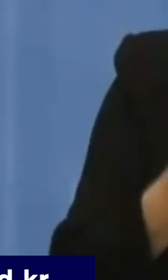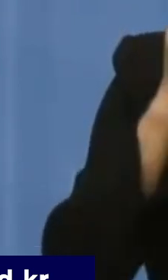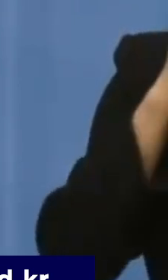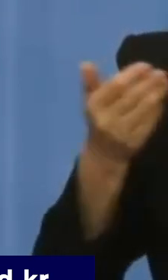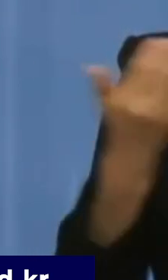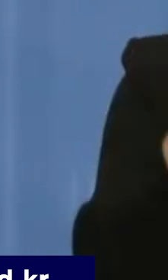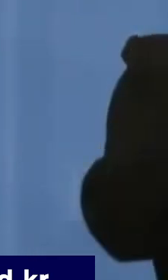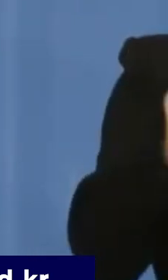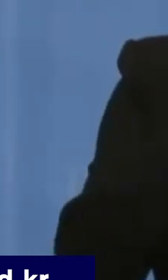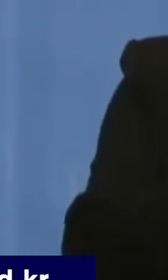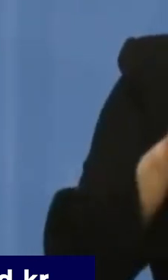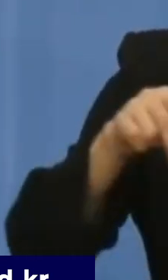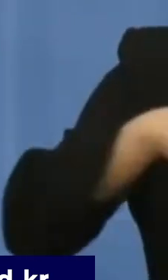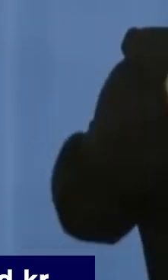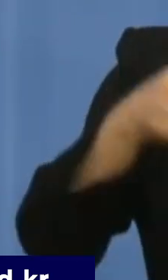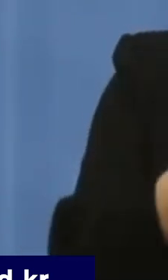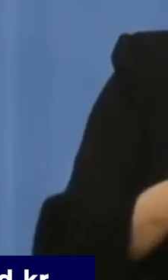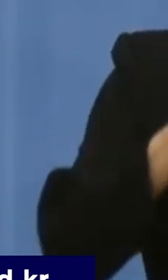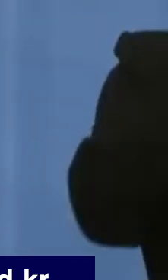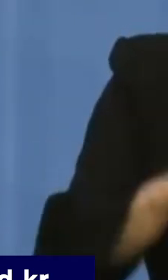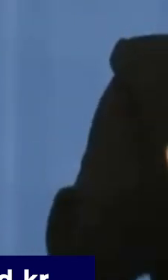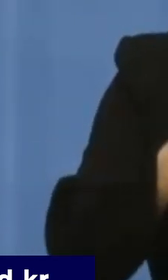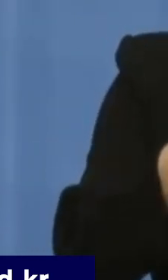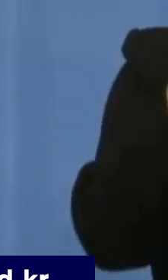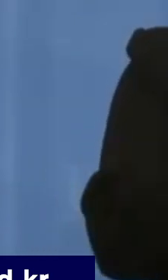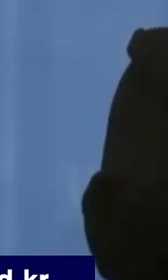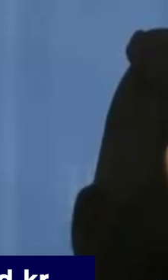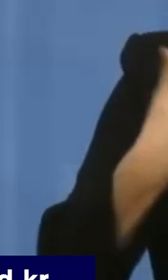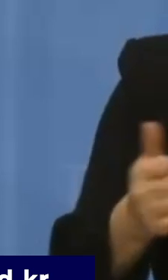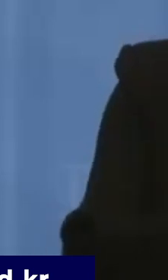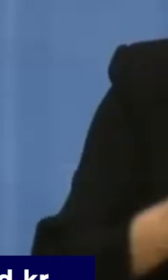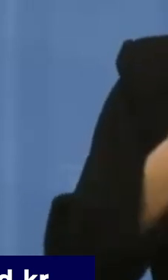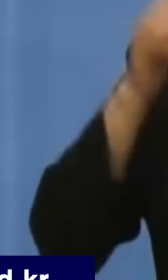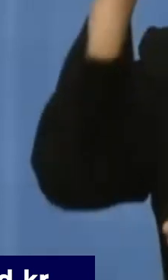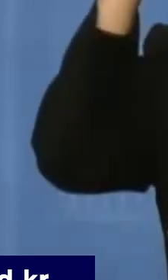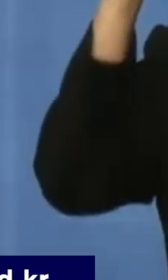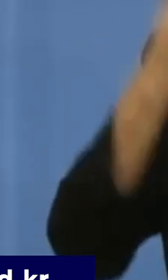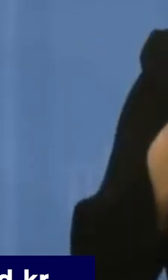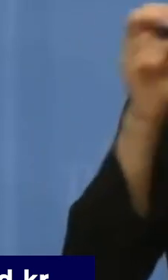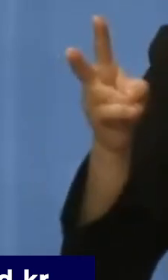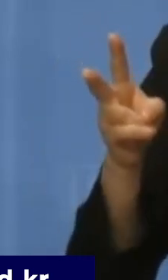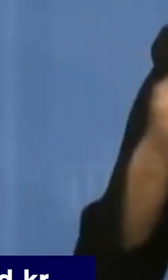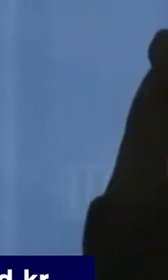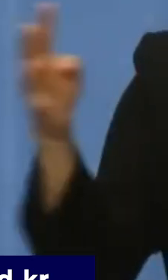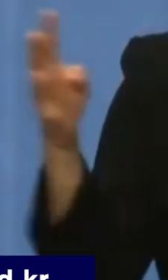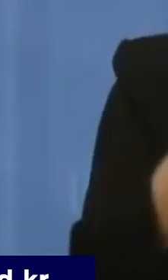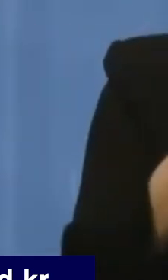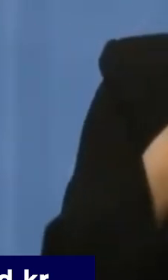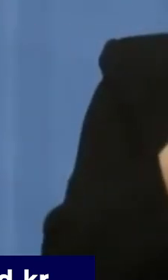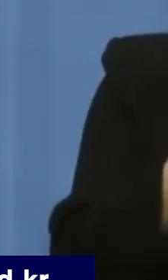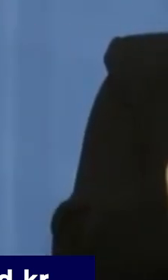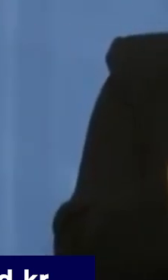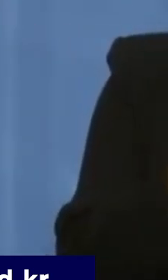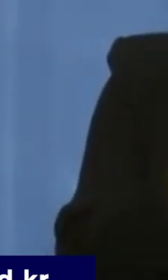대립을 추구하는 현 상황에서 절차대로 법사위 상정을 기대한다거나 여야 합의의 정당성만 추구하는